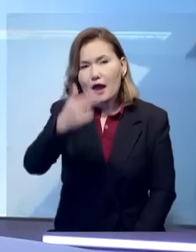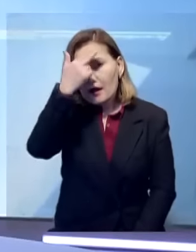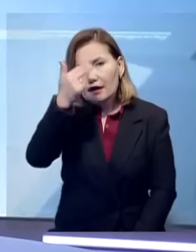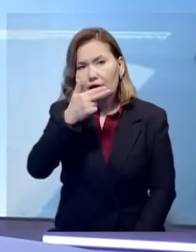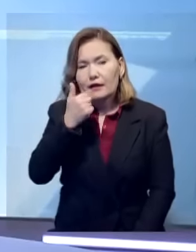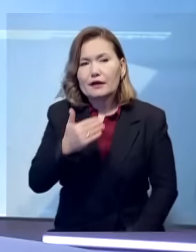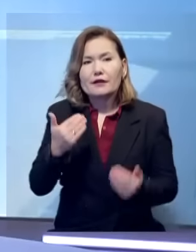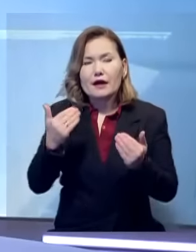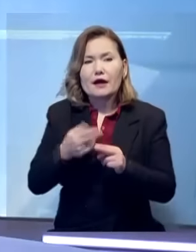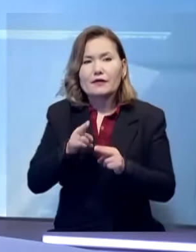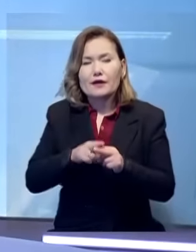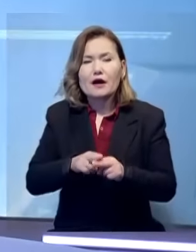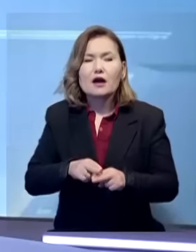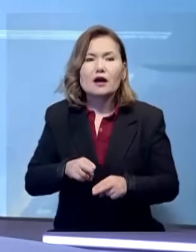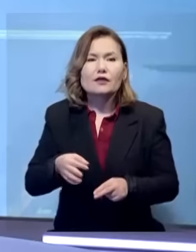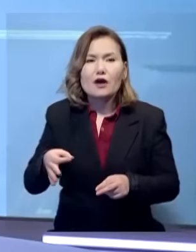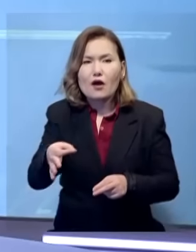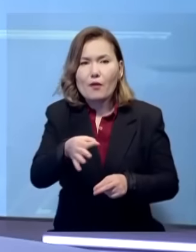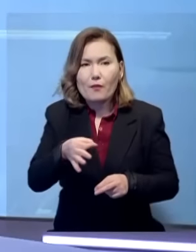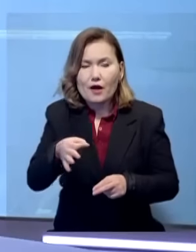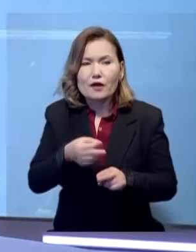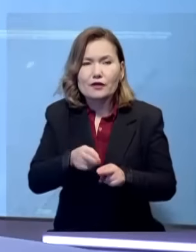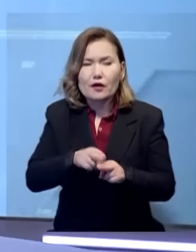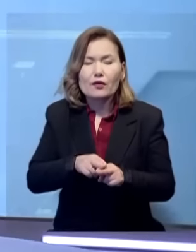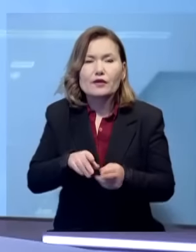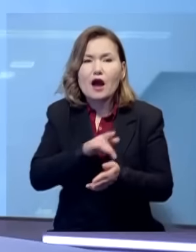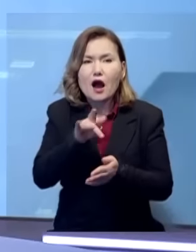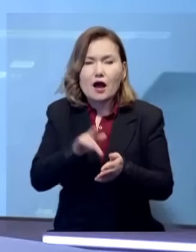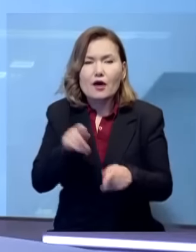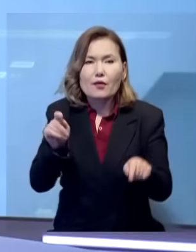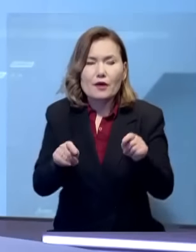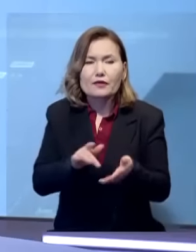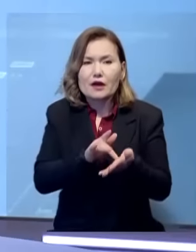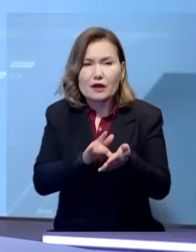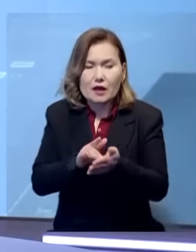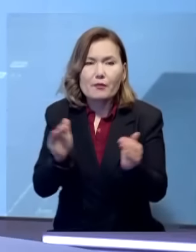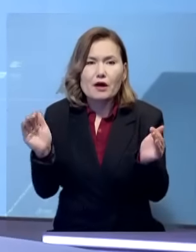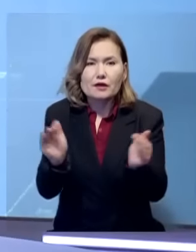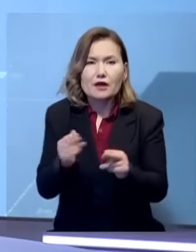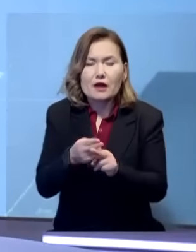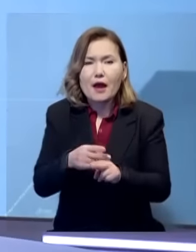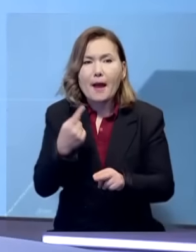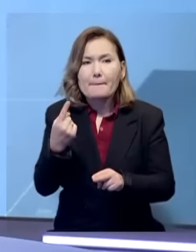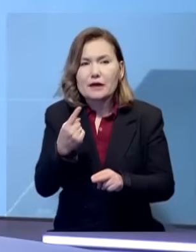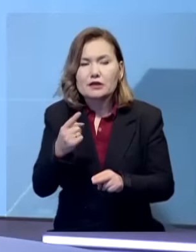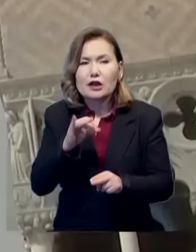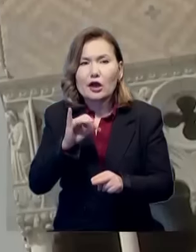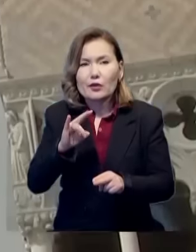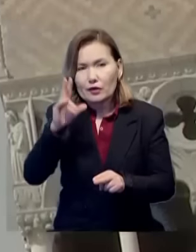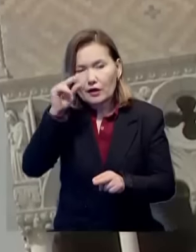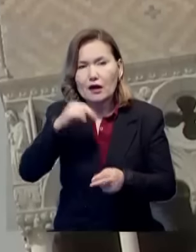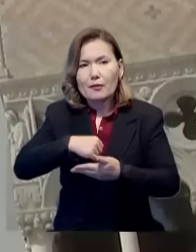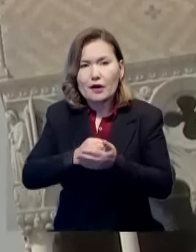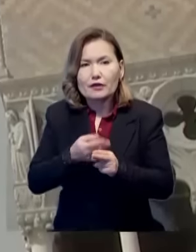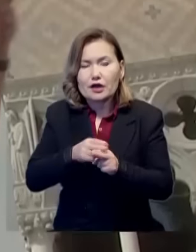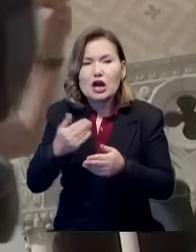Италияда енді Венеция қаласына кіретін саяхатшылар саны шектеледі. Тиісті шешім осы жылдың 1-ші маусымынан бастап күшіне енеді. Жаңа